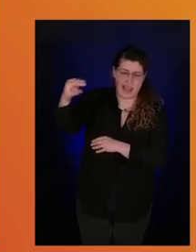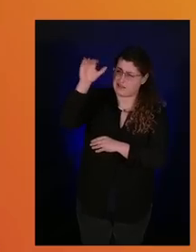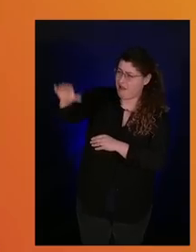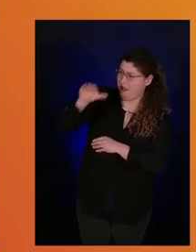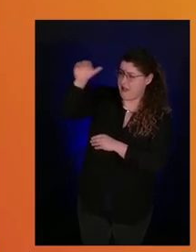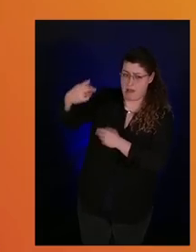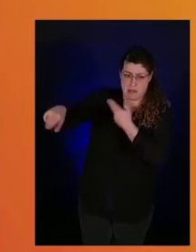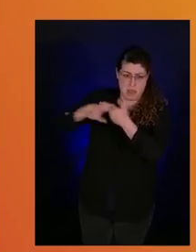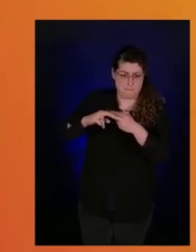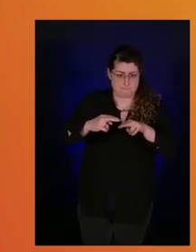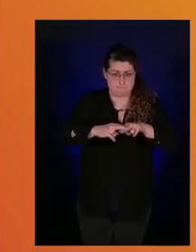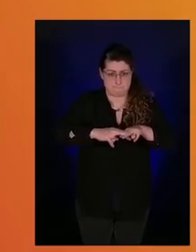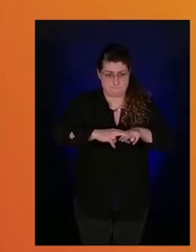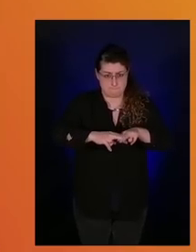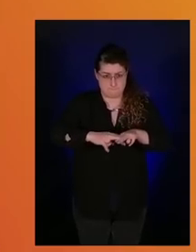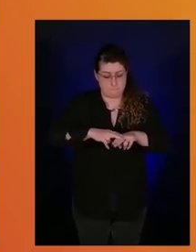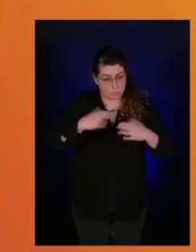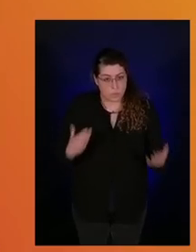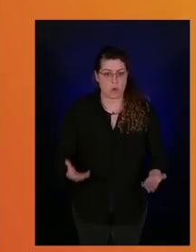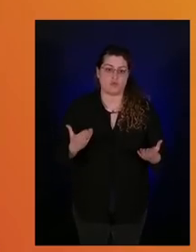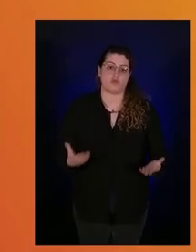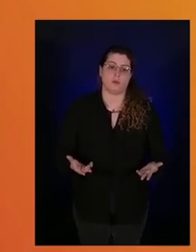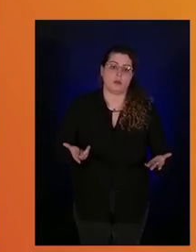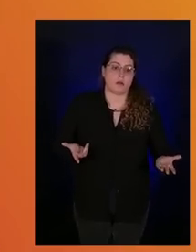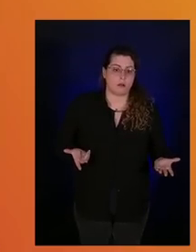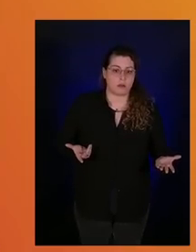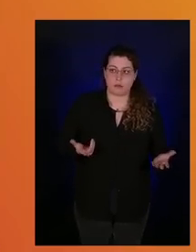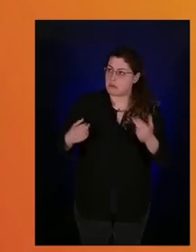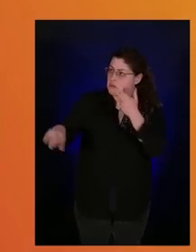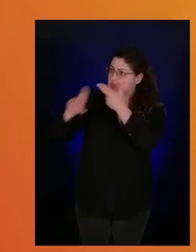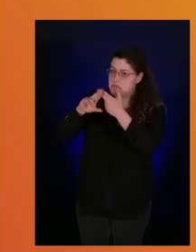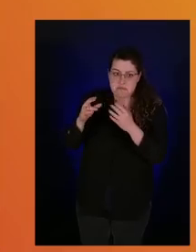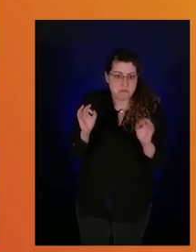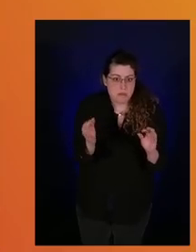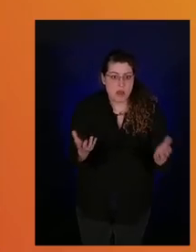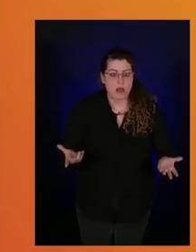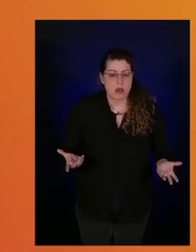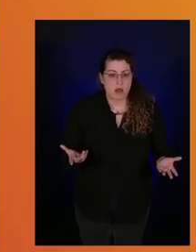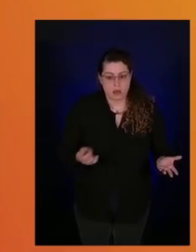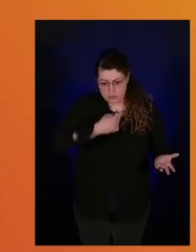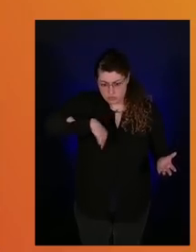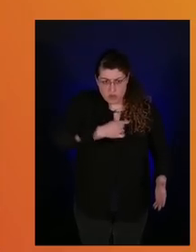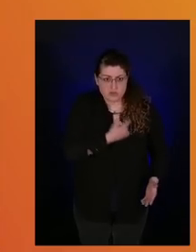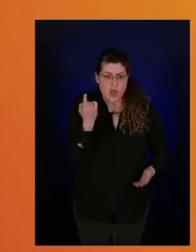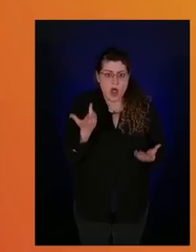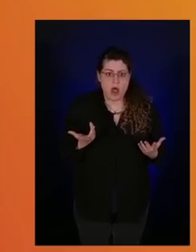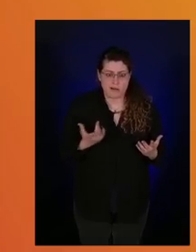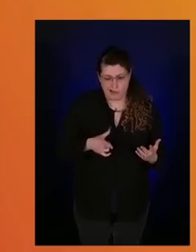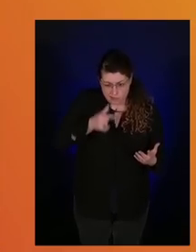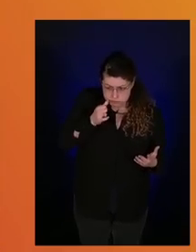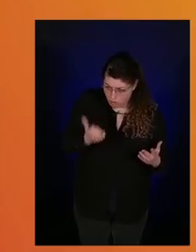on n'a jamais eu de réponse. Aujourd'hui, on n'a toujours pas de réponse. On est seul à se